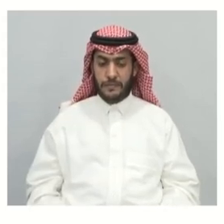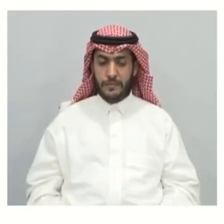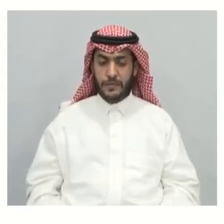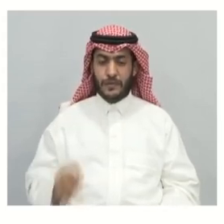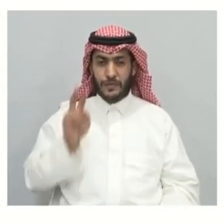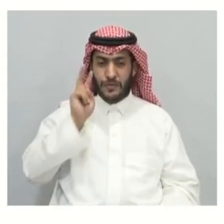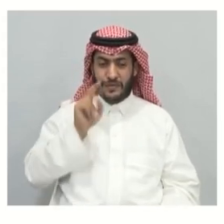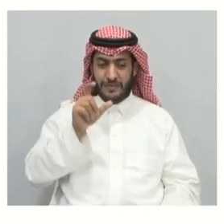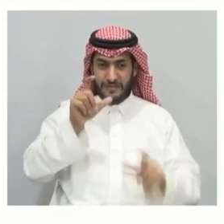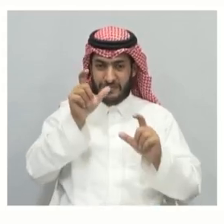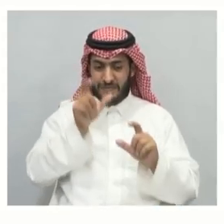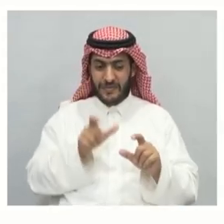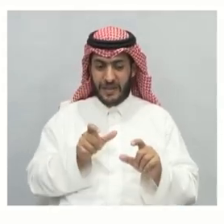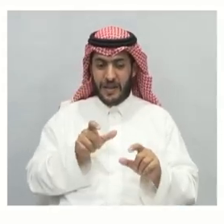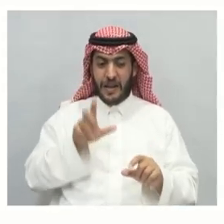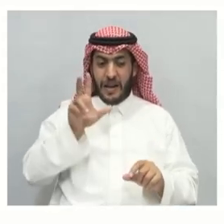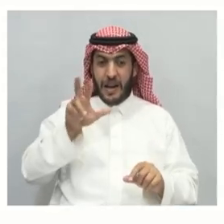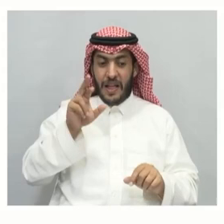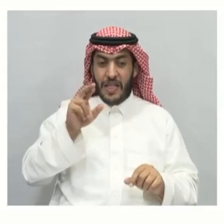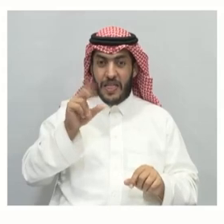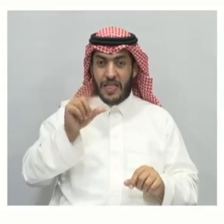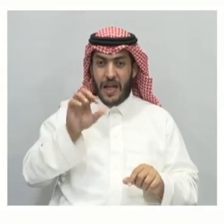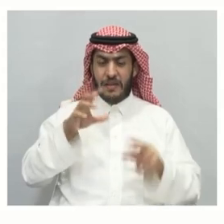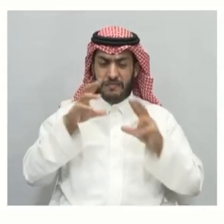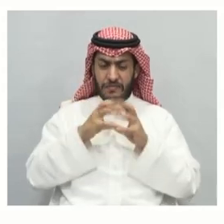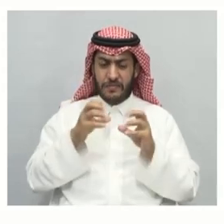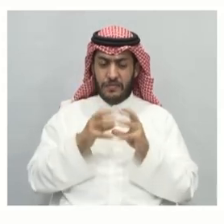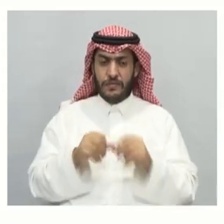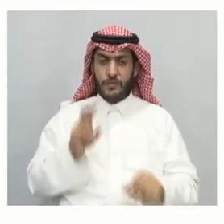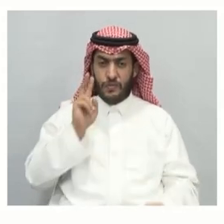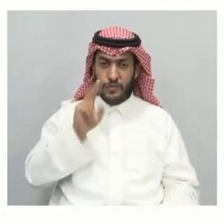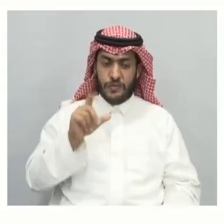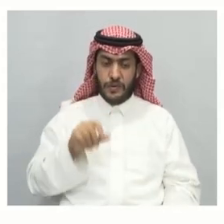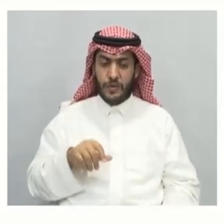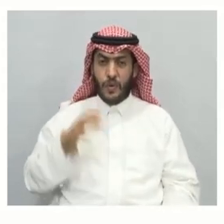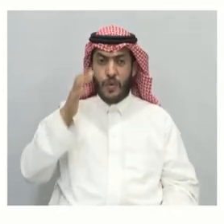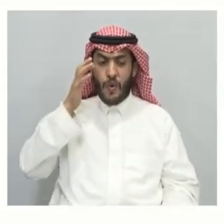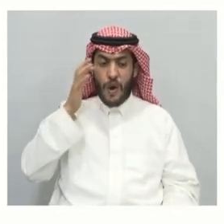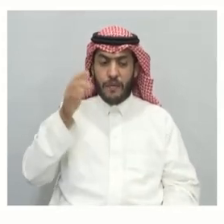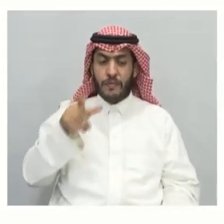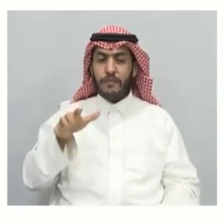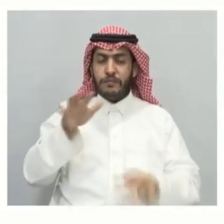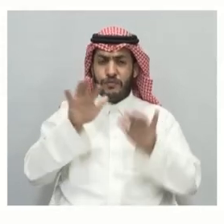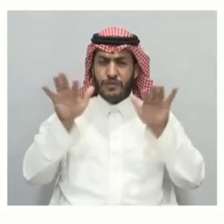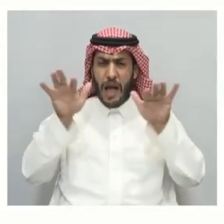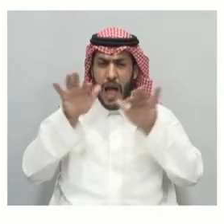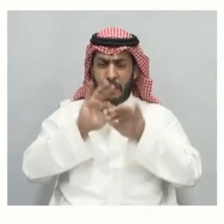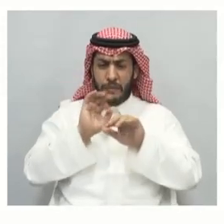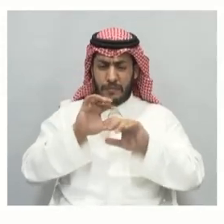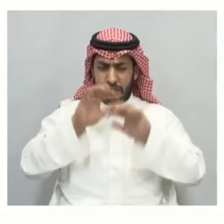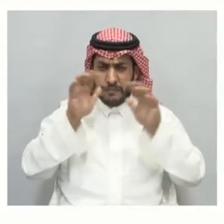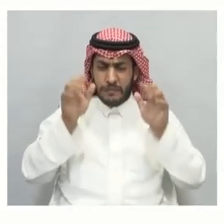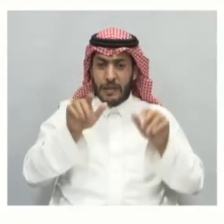نشوف الشكل النهائي للذره من خلال اللي ذكروه العلماء العلماء قالوا ان في عندي هنا سحابه